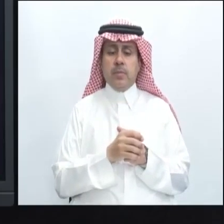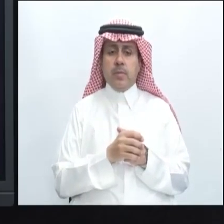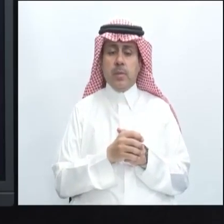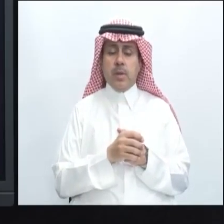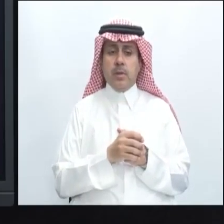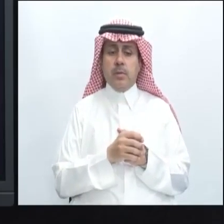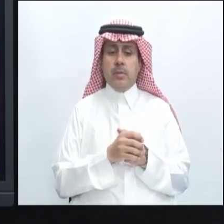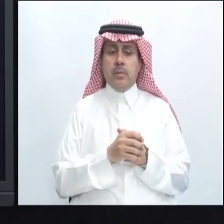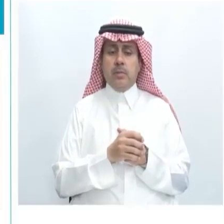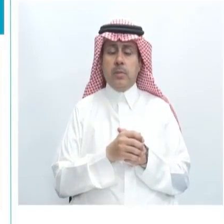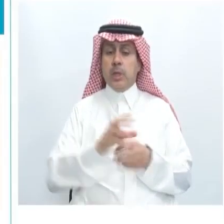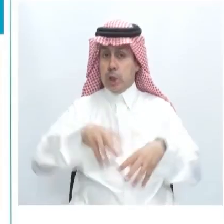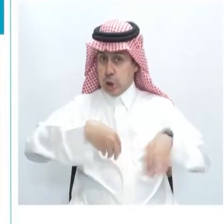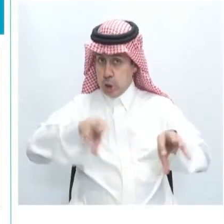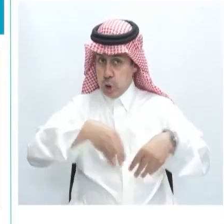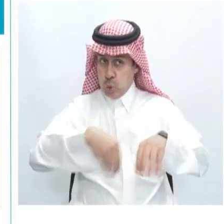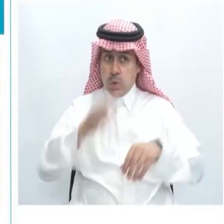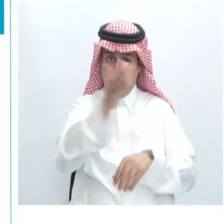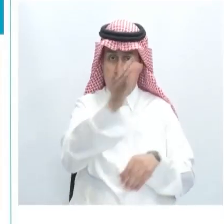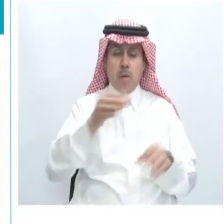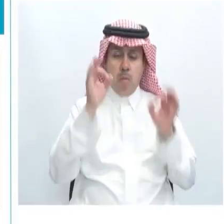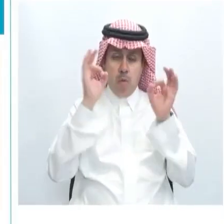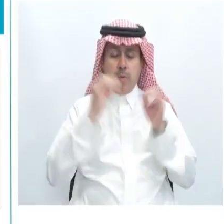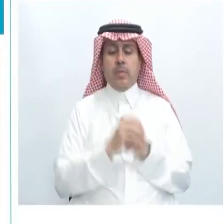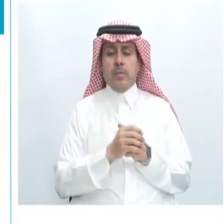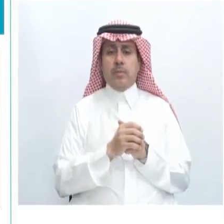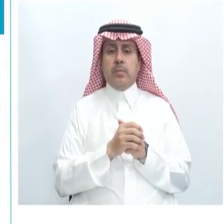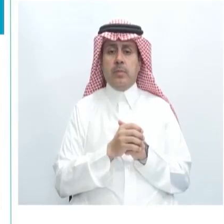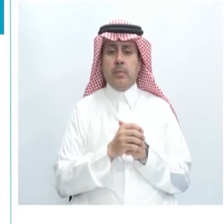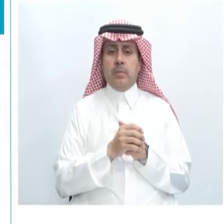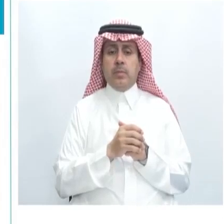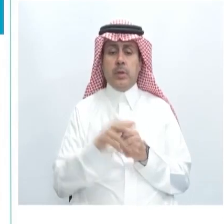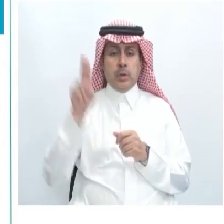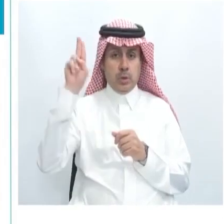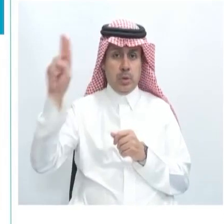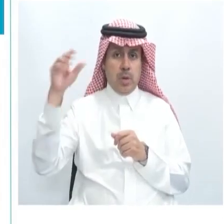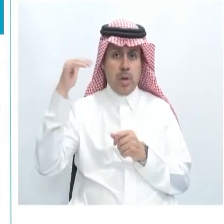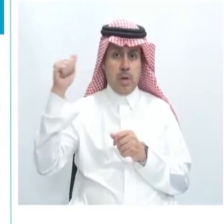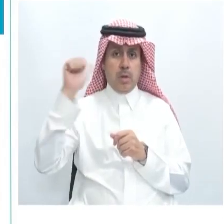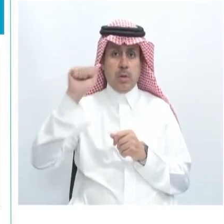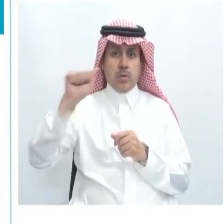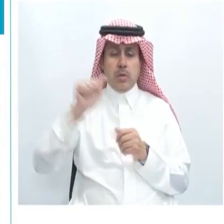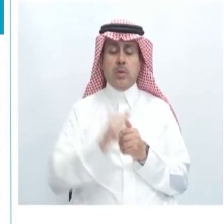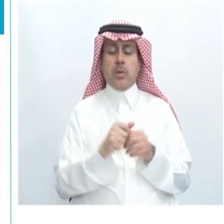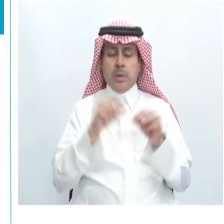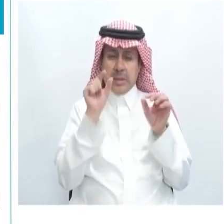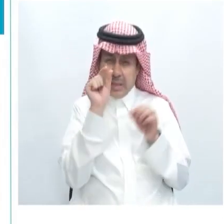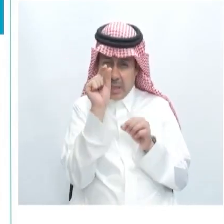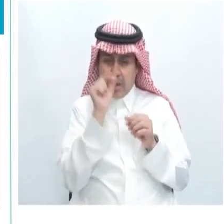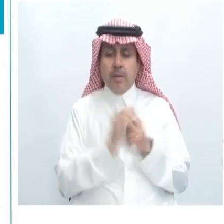كما ذكرنا هو وظيفه مهمه جدا واصبح لدينا تخصصات دقيقه في هذه